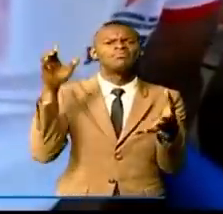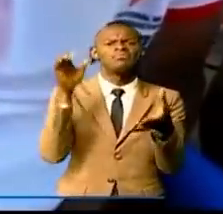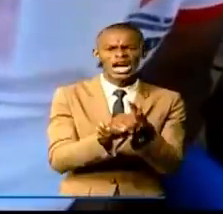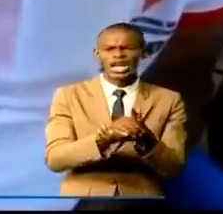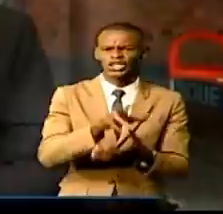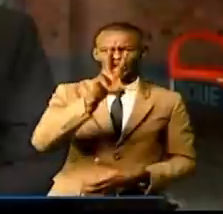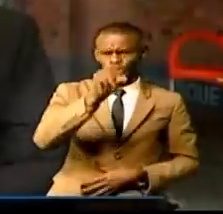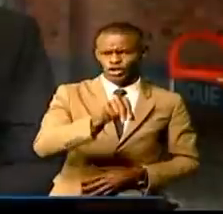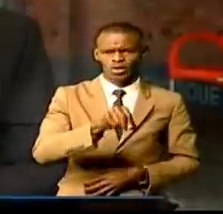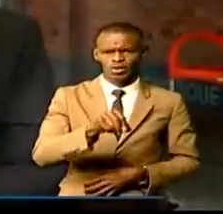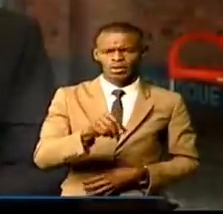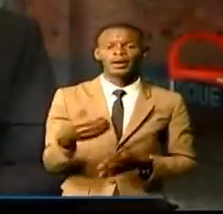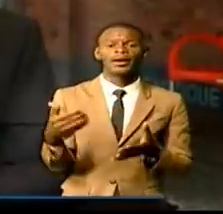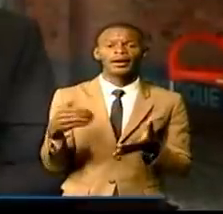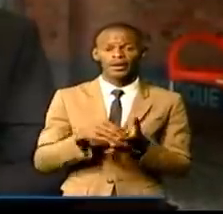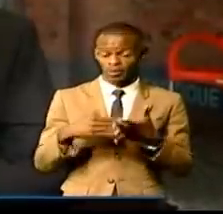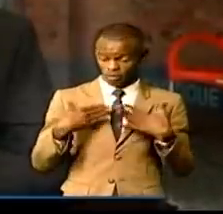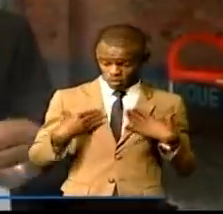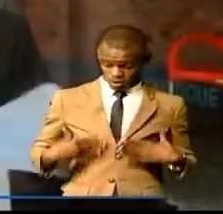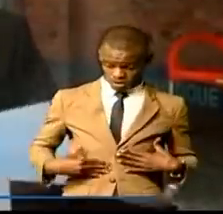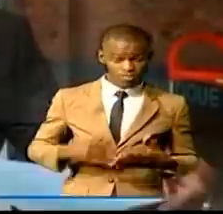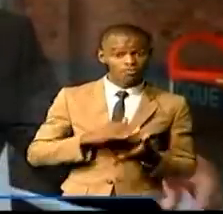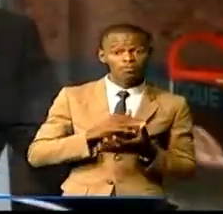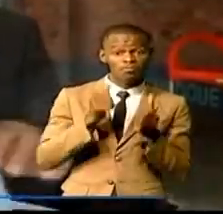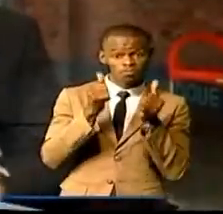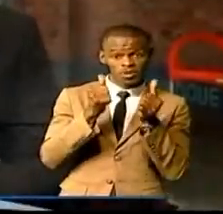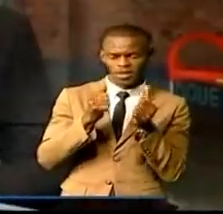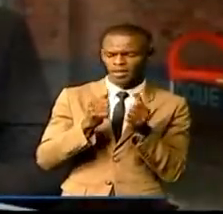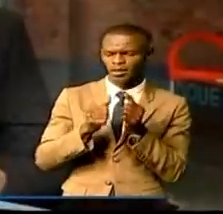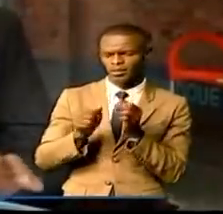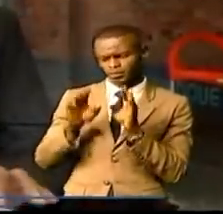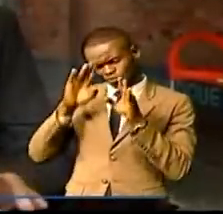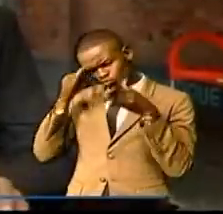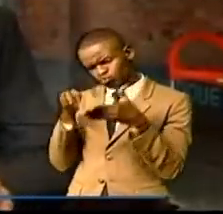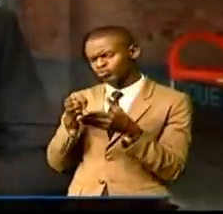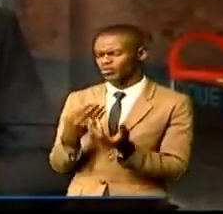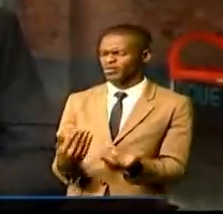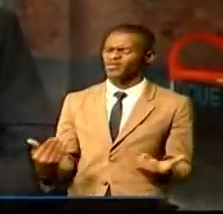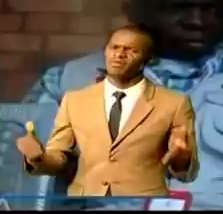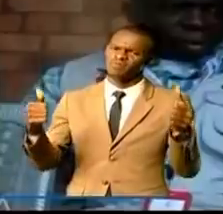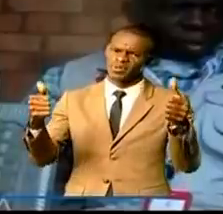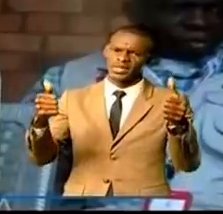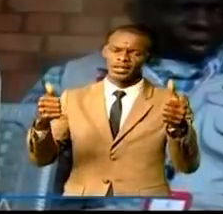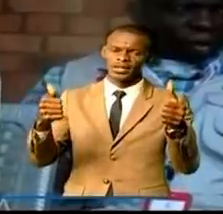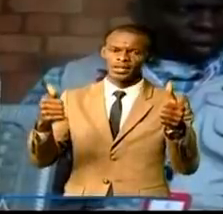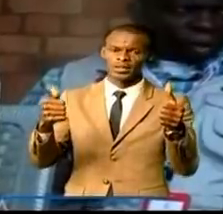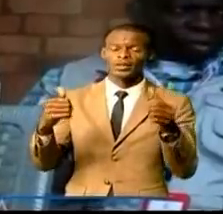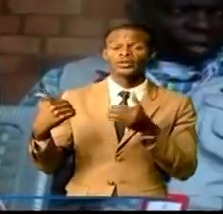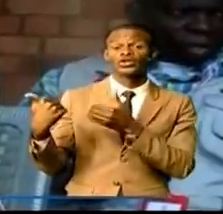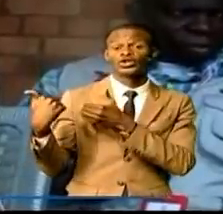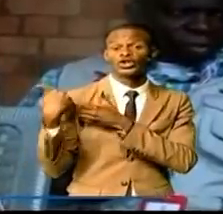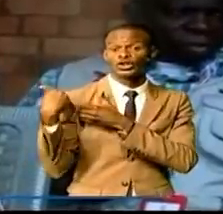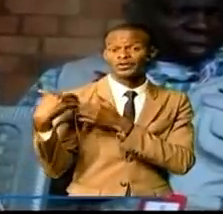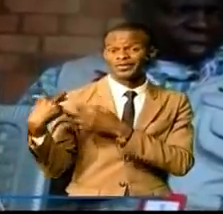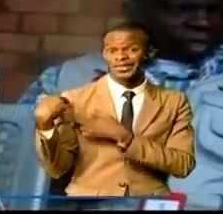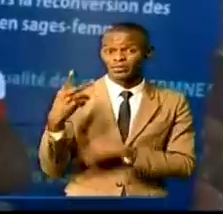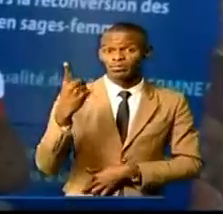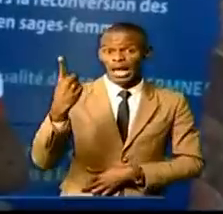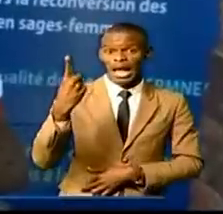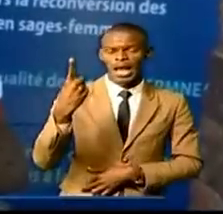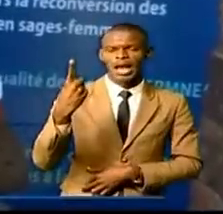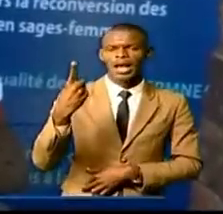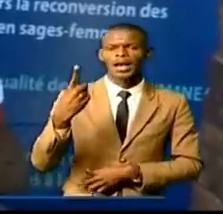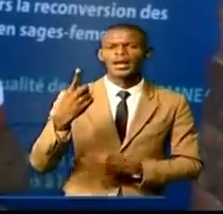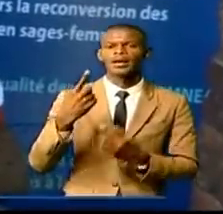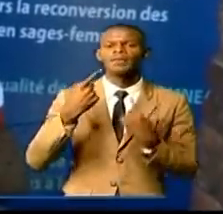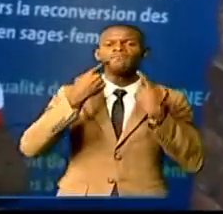les communautés. Pour y arriver, le chef de l'exécutif provincial ad intérim invite les organismes nationaux, internationaux, les